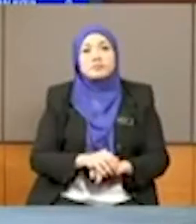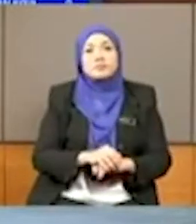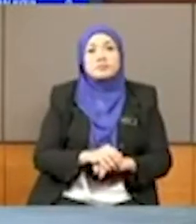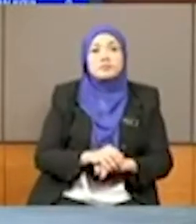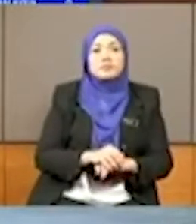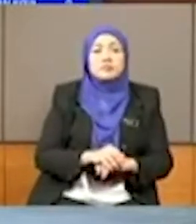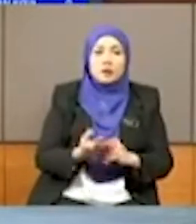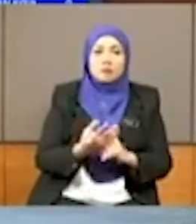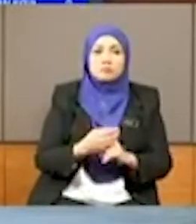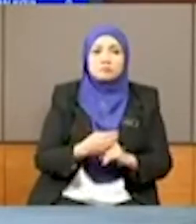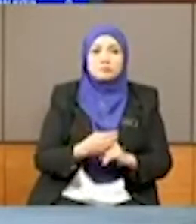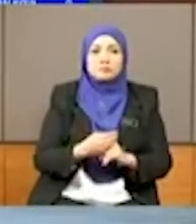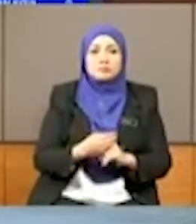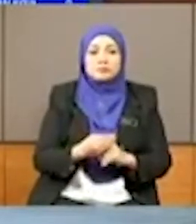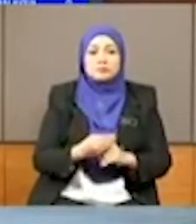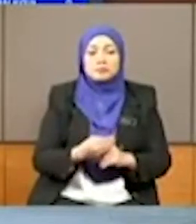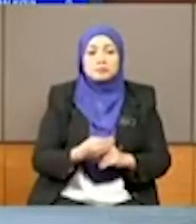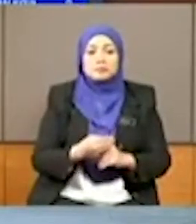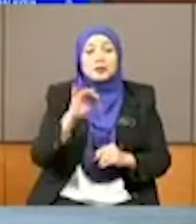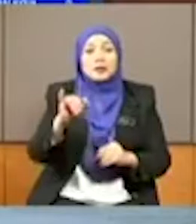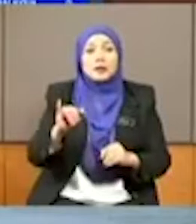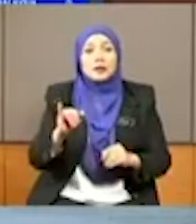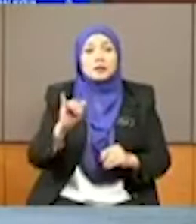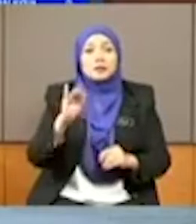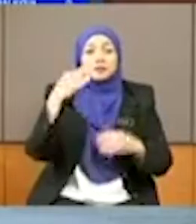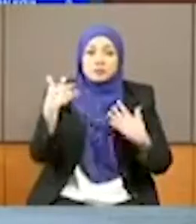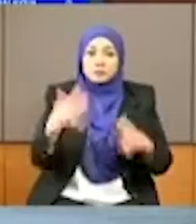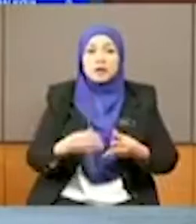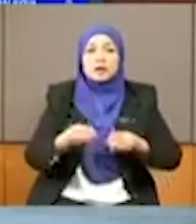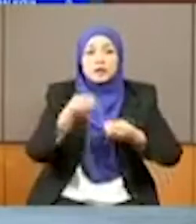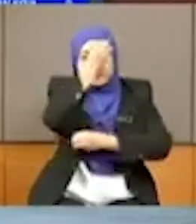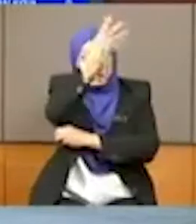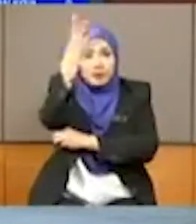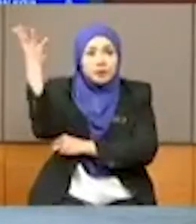dot gov damai dan Madrid 2.no